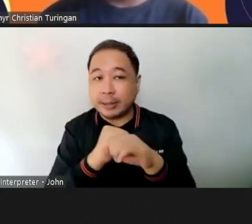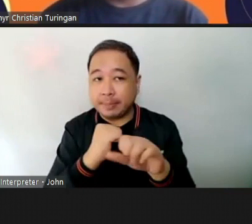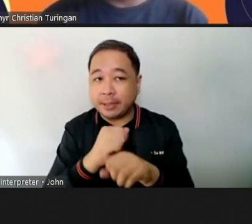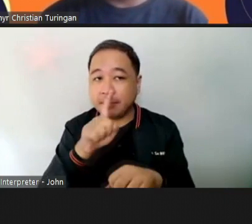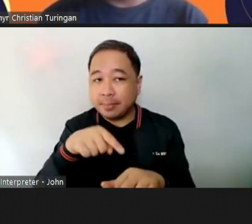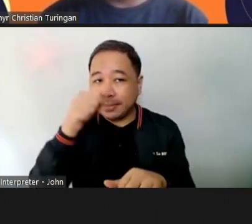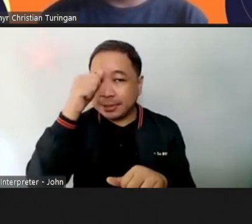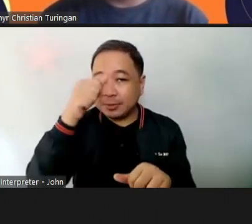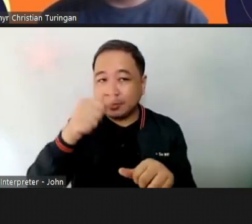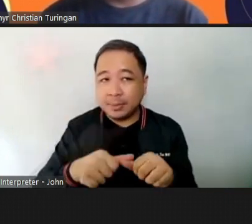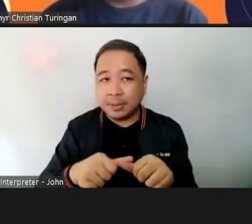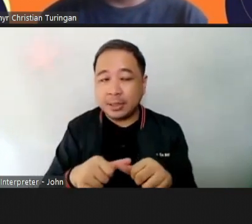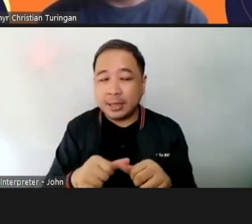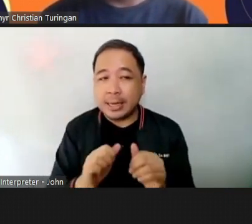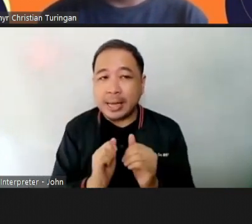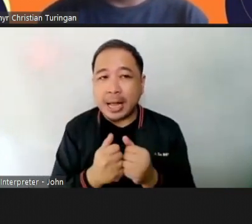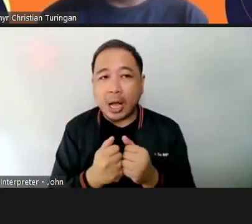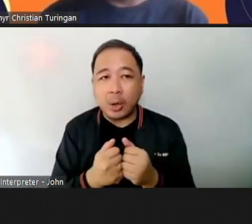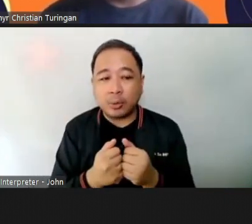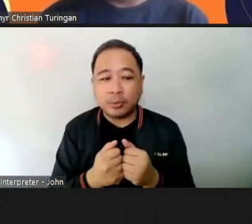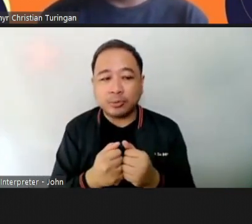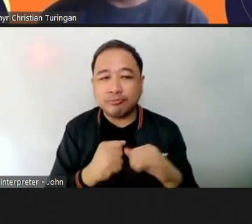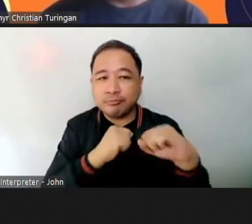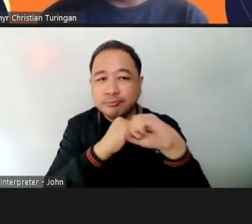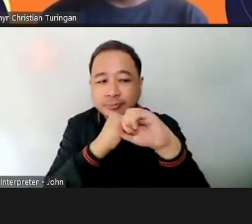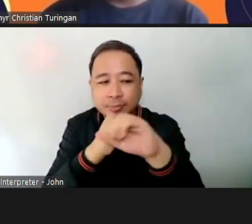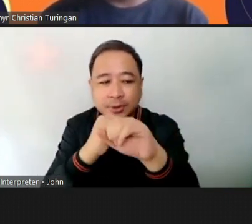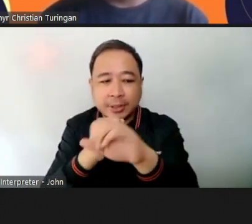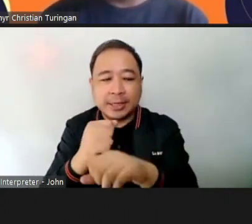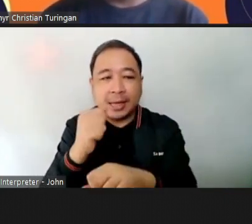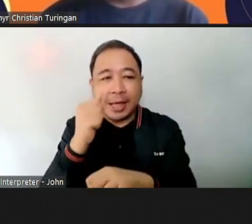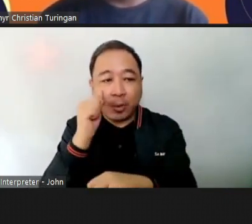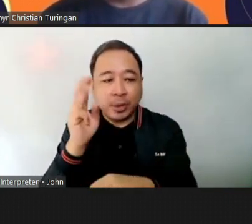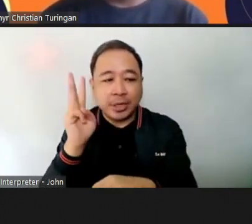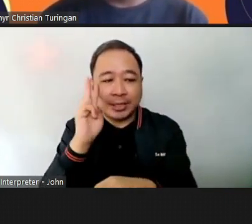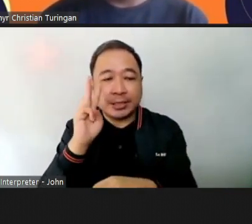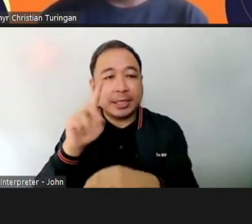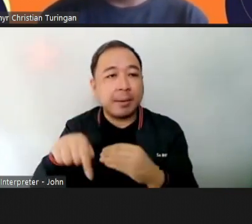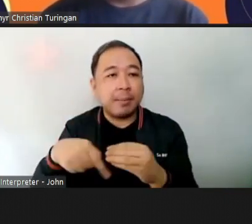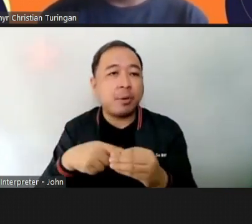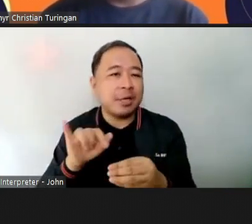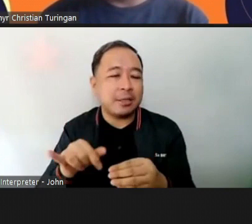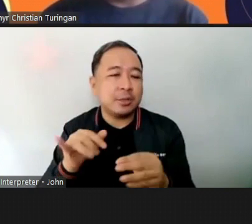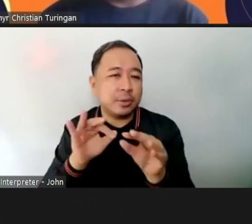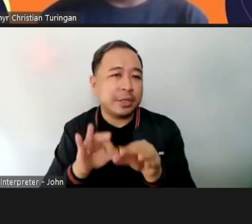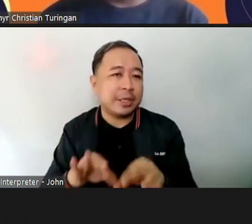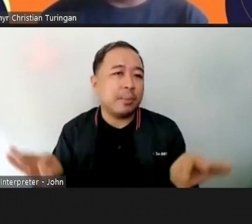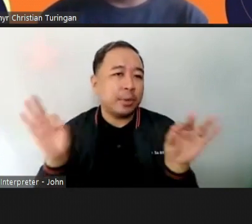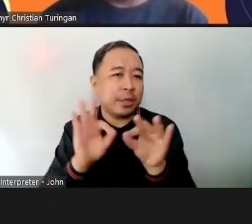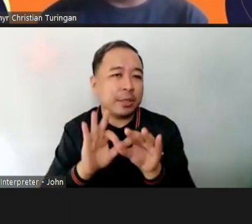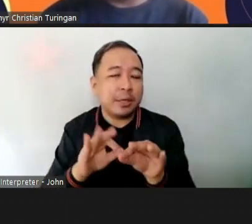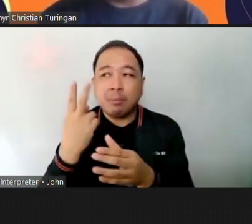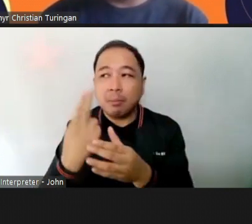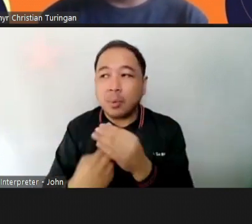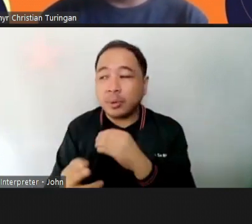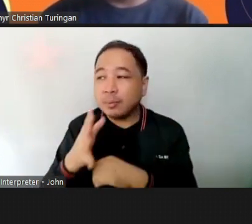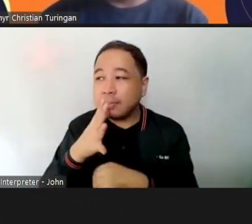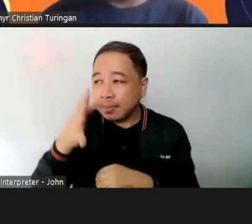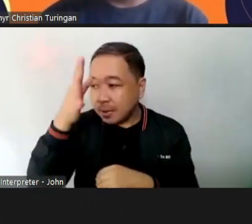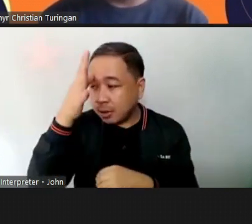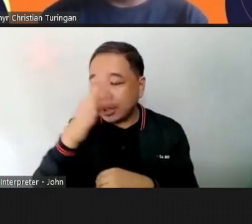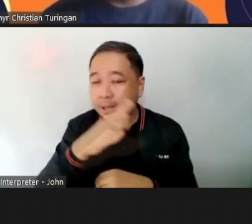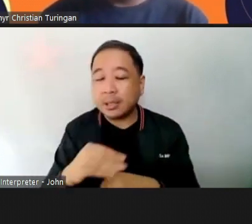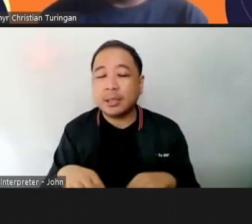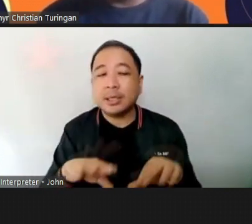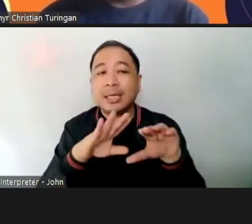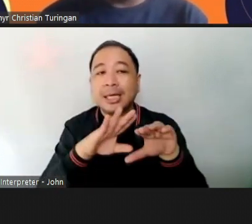kakalimutan yung pag-raise ng awareness about VAC and OSAEC, di ba? So maganda malaman yun, syempre both parents and tsaka yung